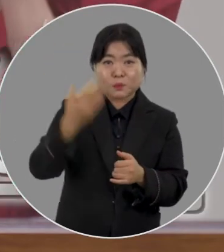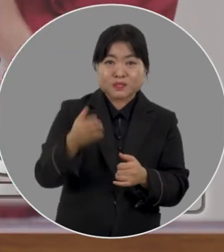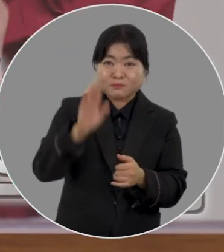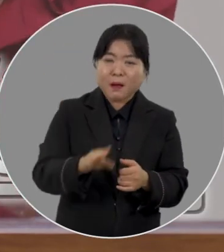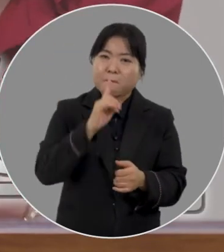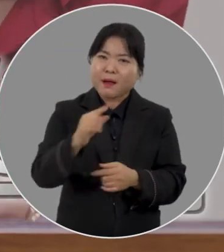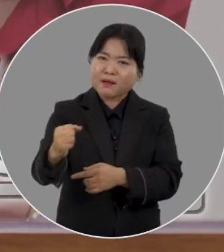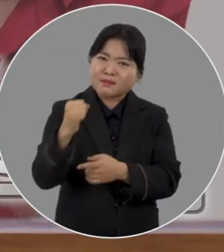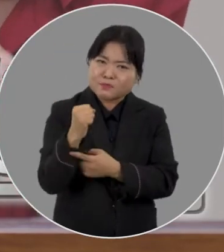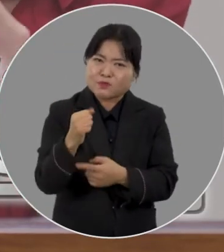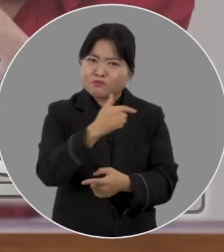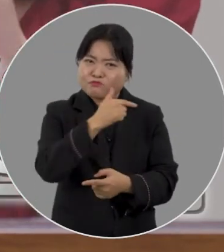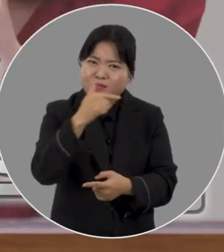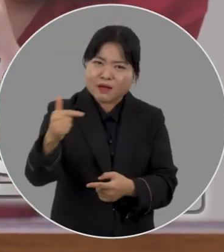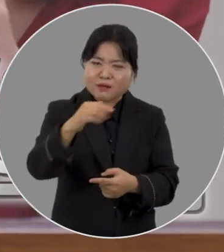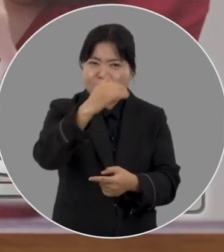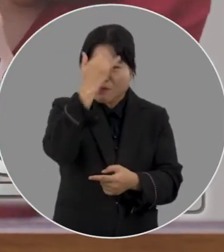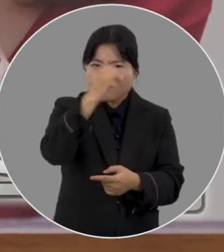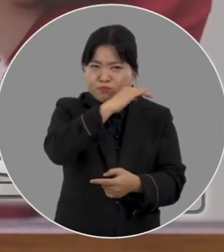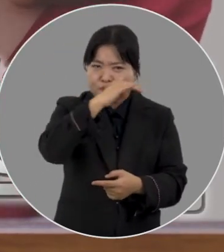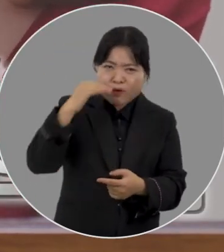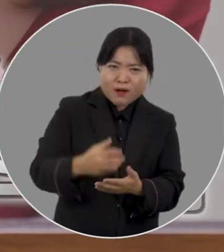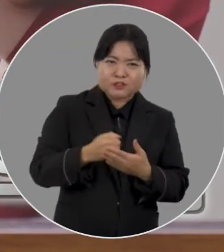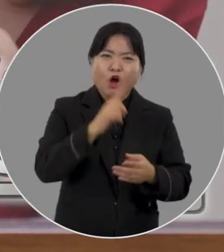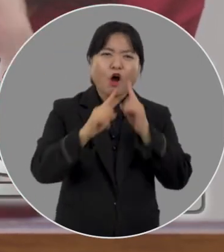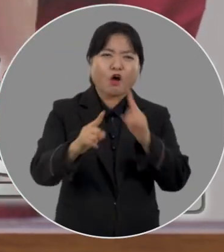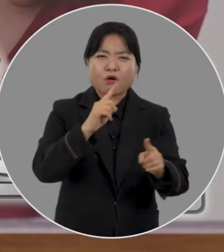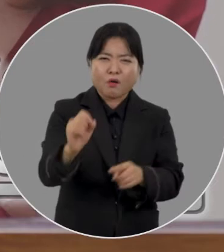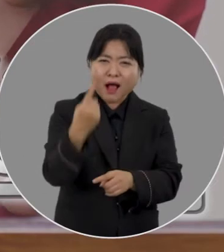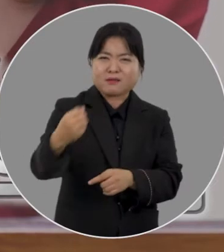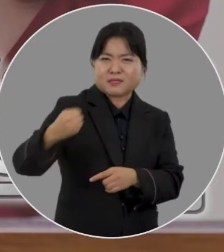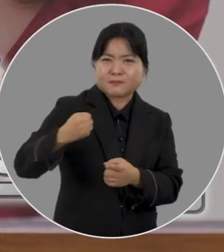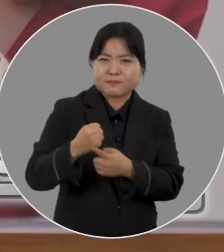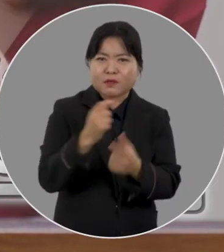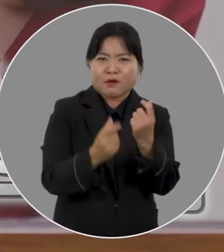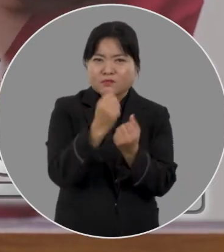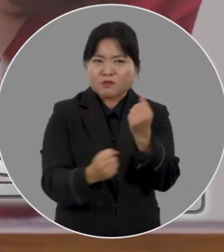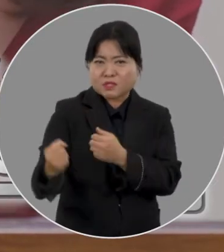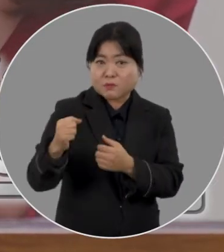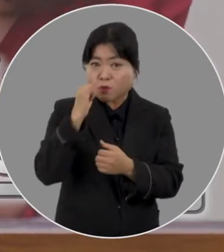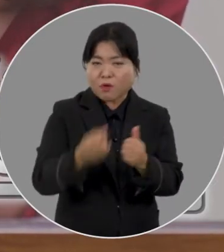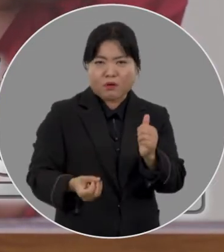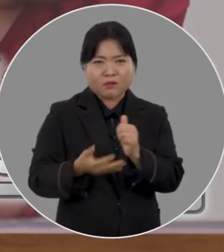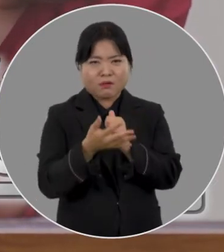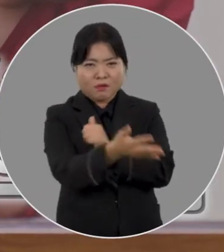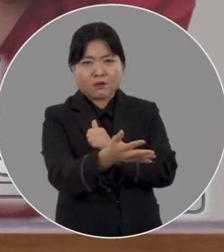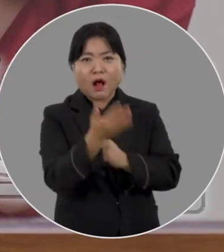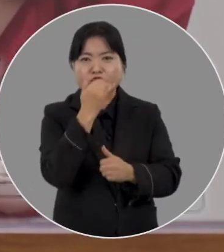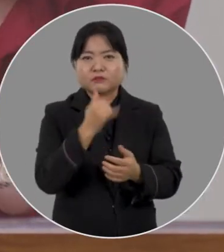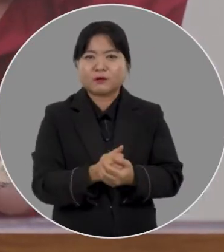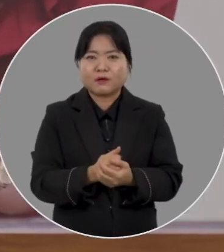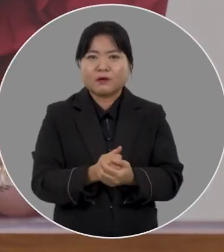사실 말의 힘은 굉장히 품격을 갖춘 언어에서 나올 수 있거든요. 그게 더 설득력이 있고 또 엄청난 영향력을 행사할 수